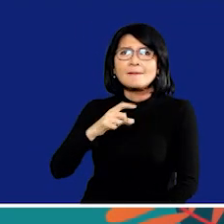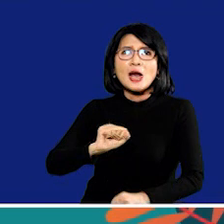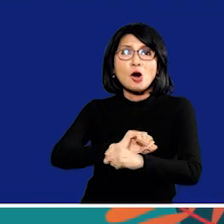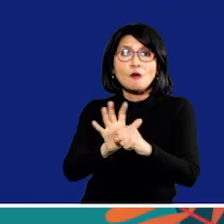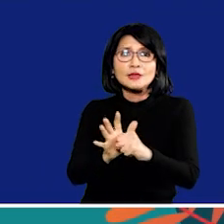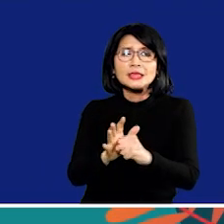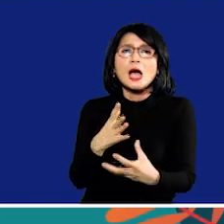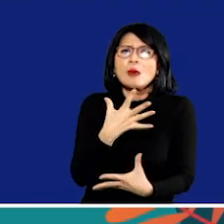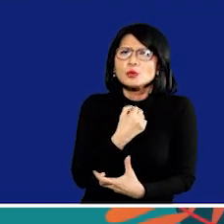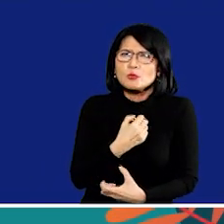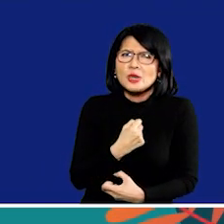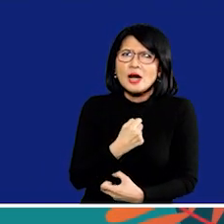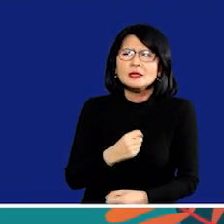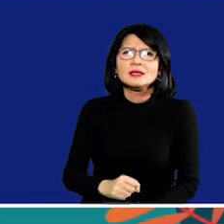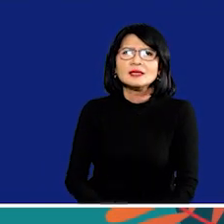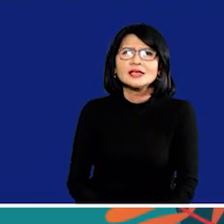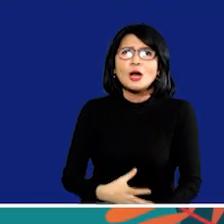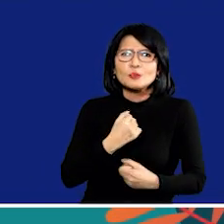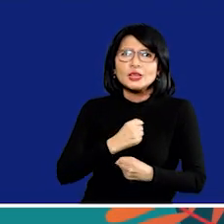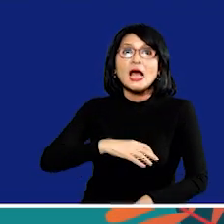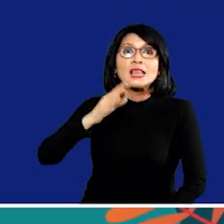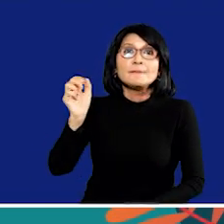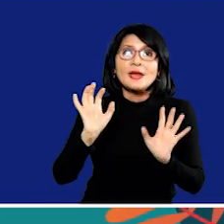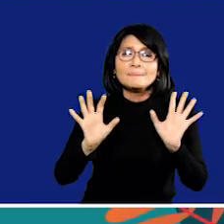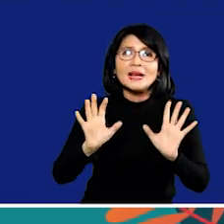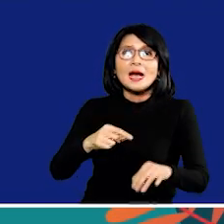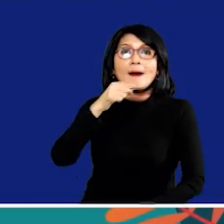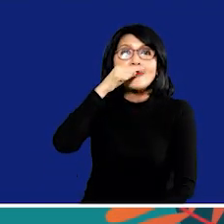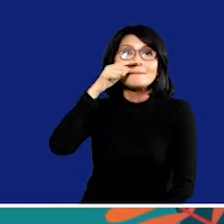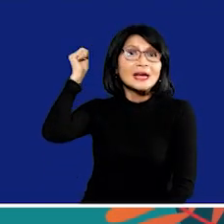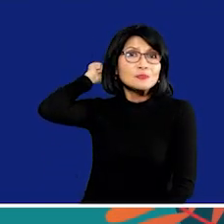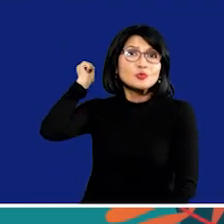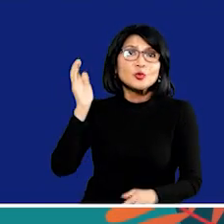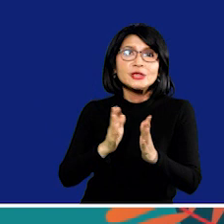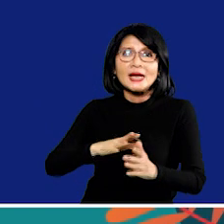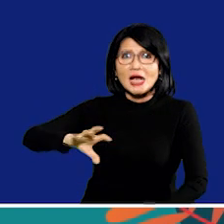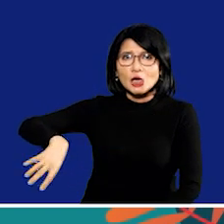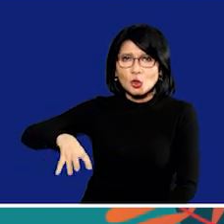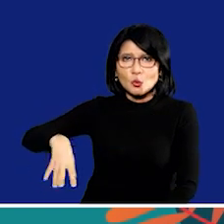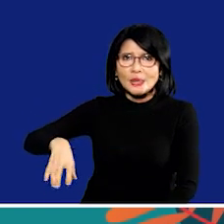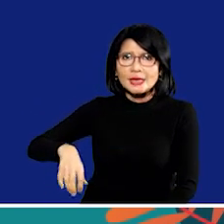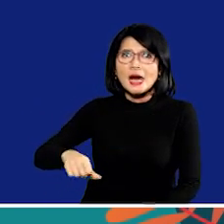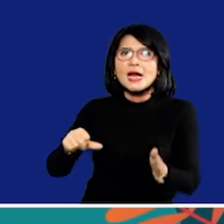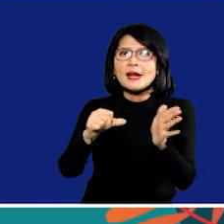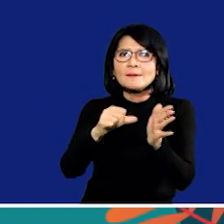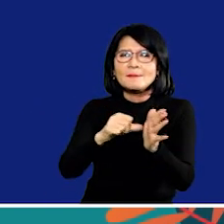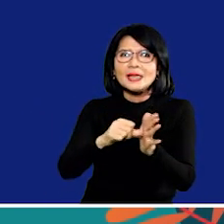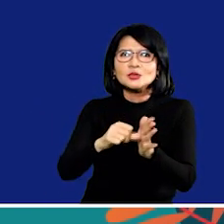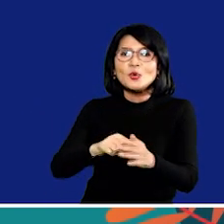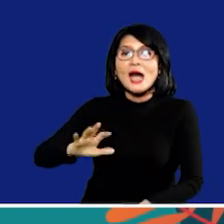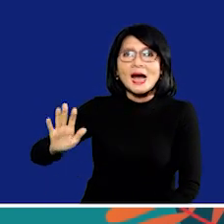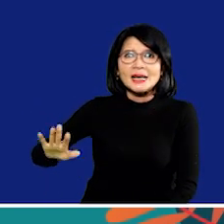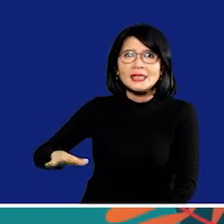COVID ini. Semoga lebih banyak lagi juga orang tua dan keluarga yang terus membantu anak-anaknya